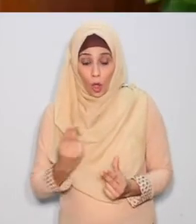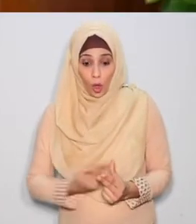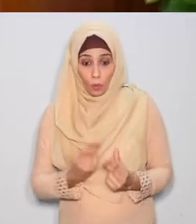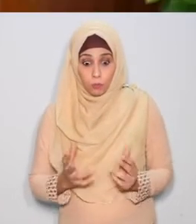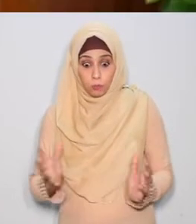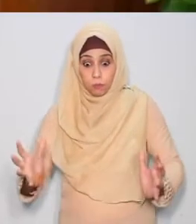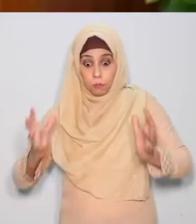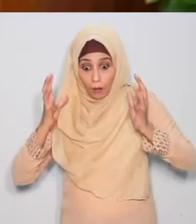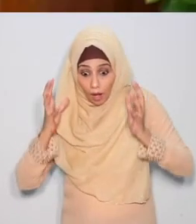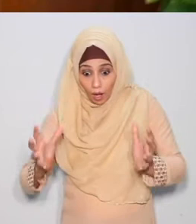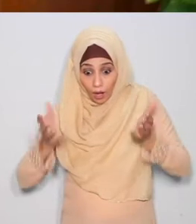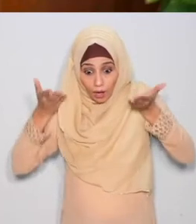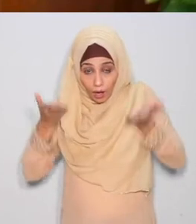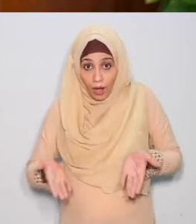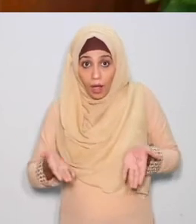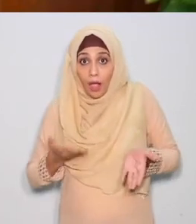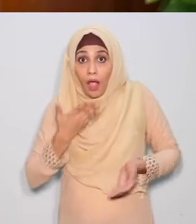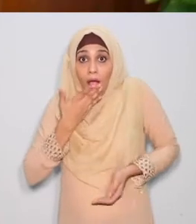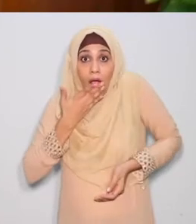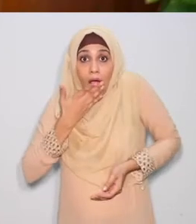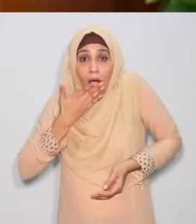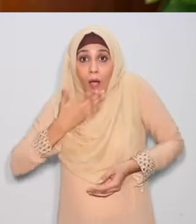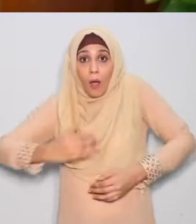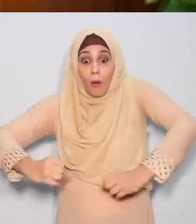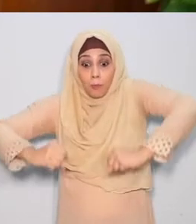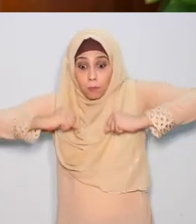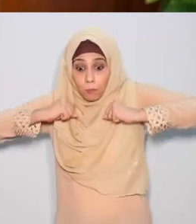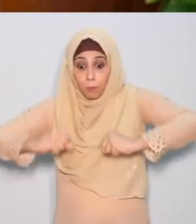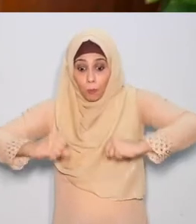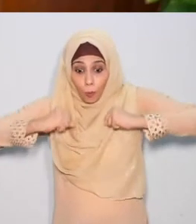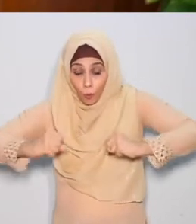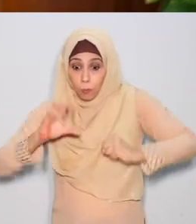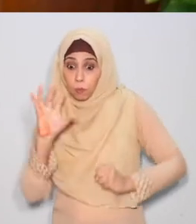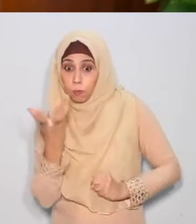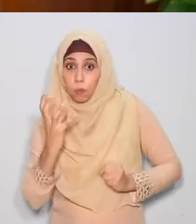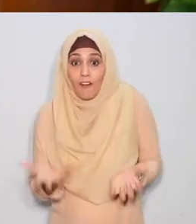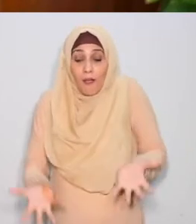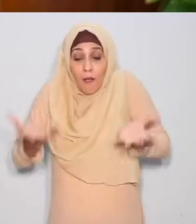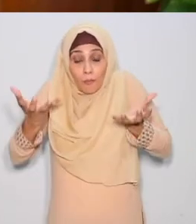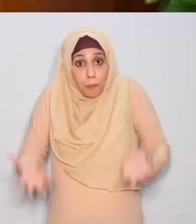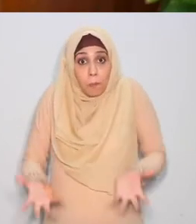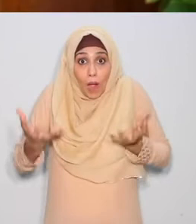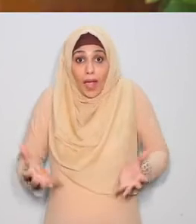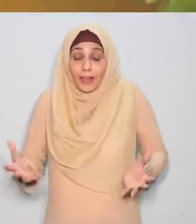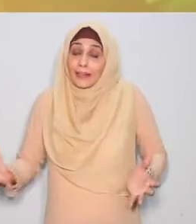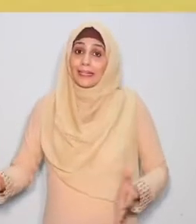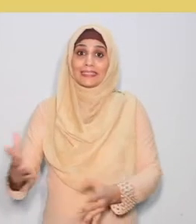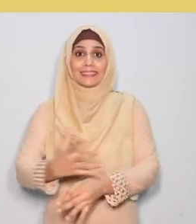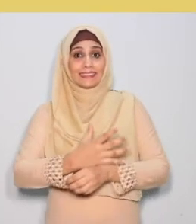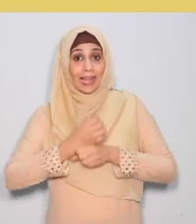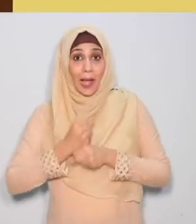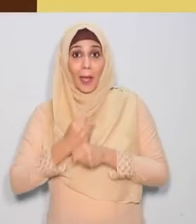आलू इतना बड़ा, मोटा, ताजा और भारी भरकम था